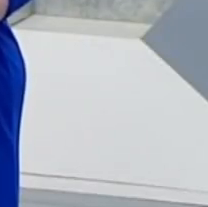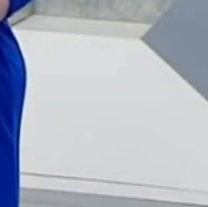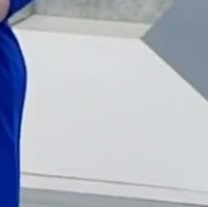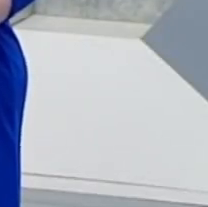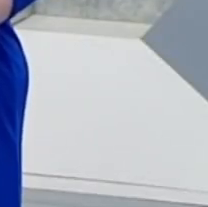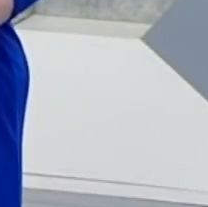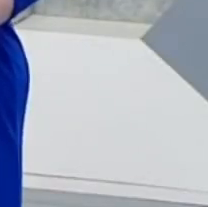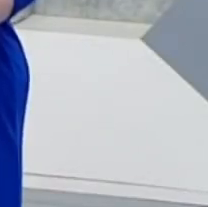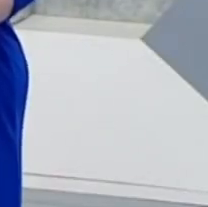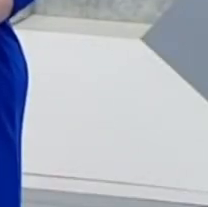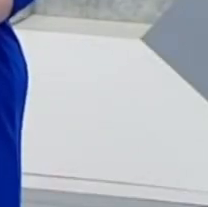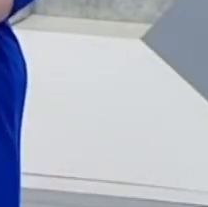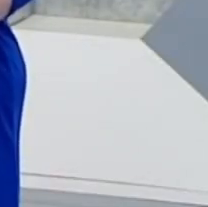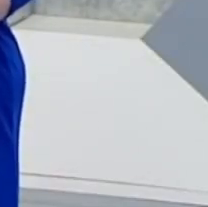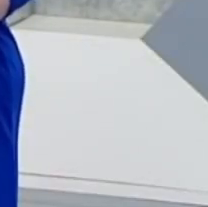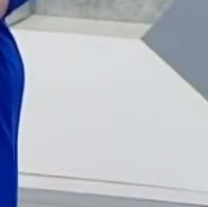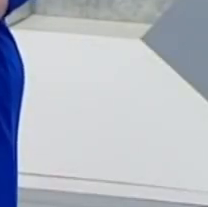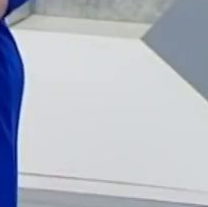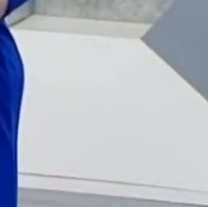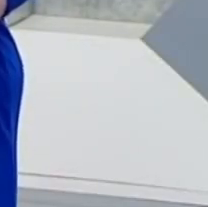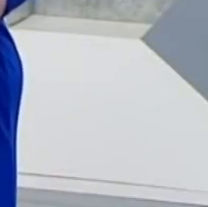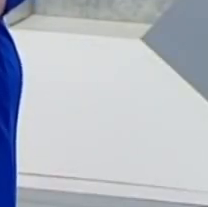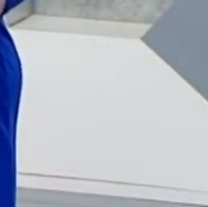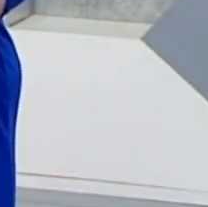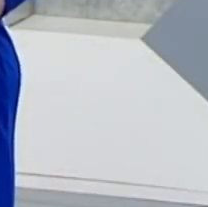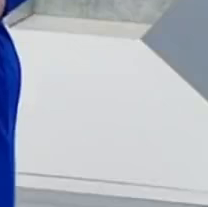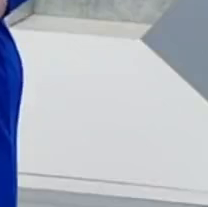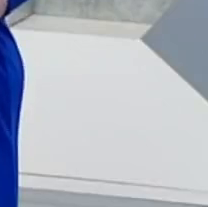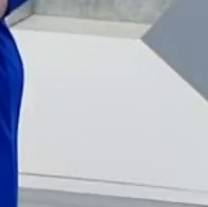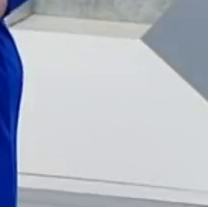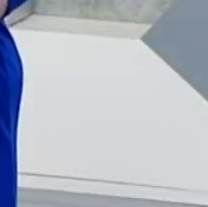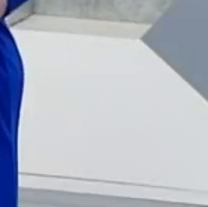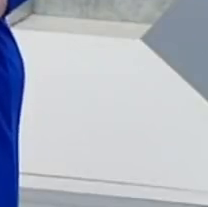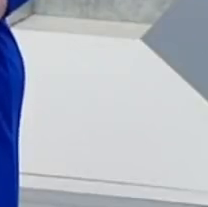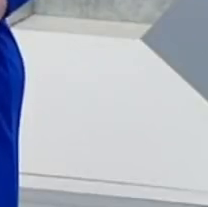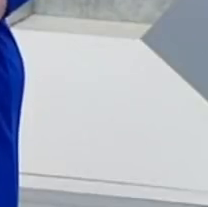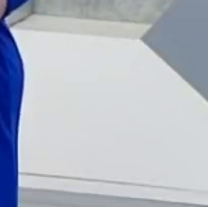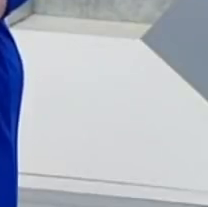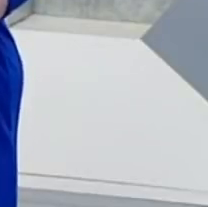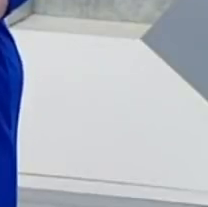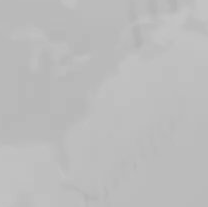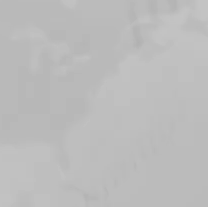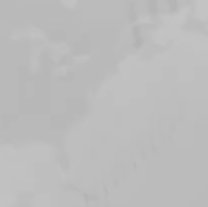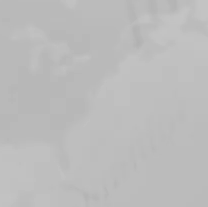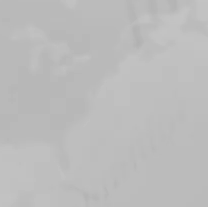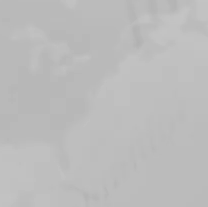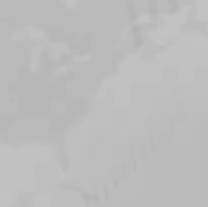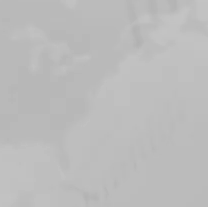GMA Pinoy TV at sa www.gmanews.tv.